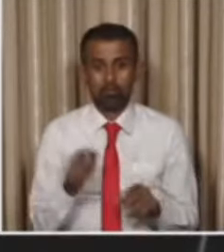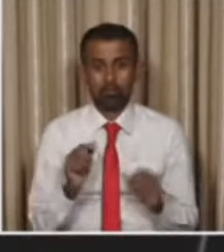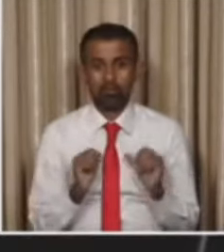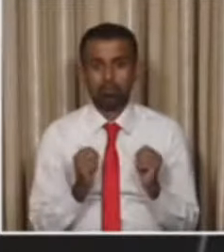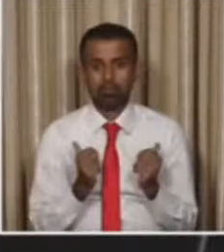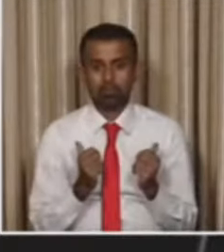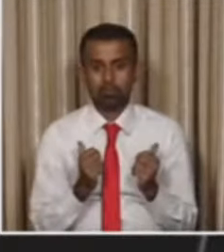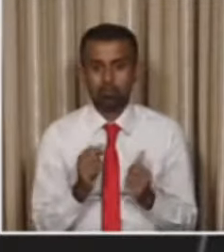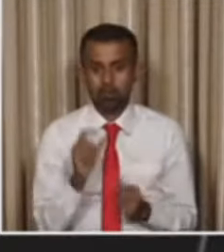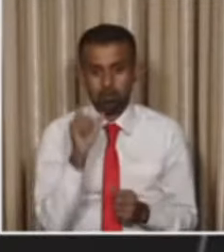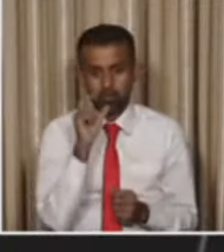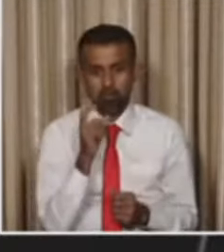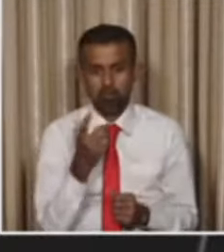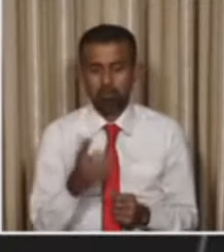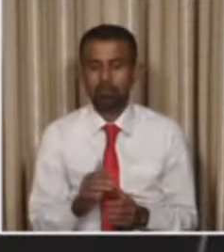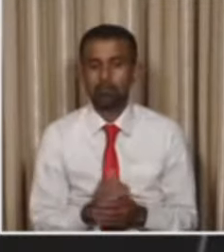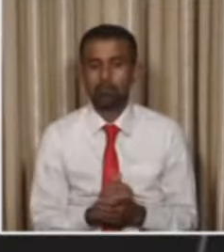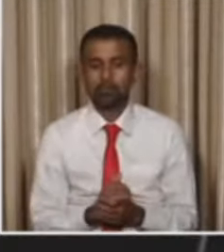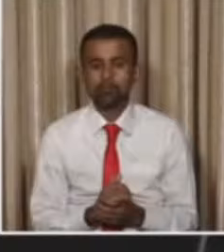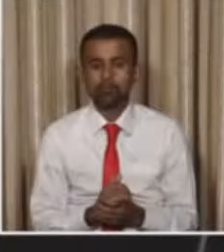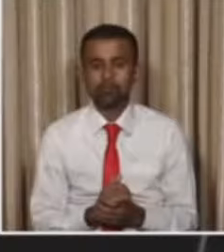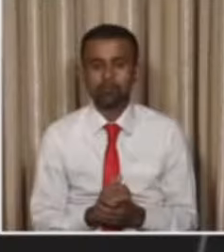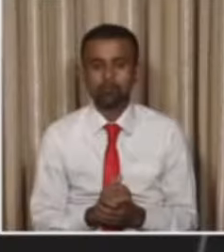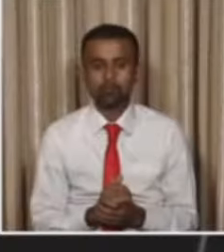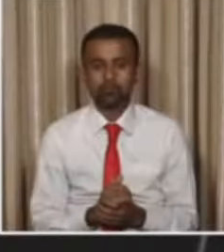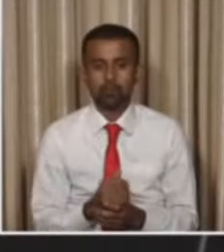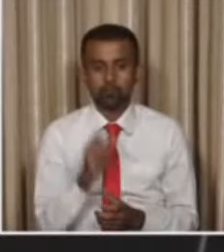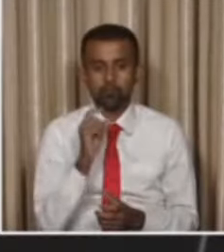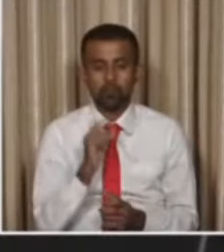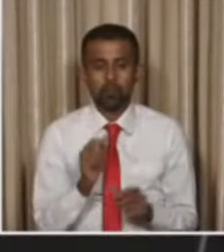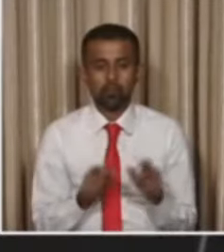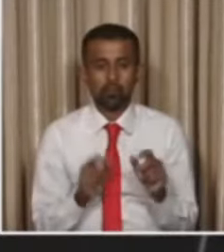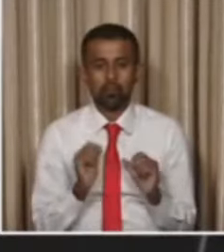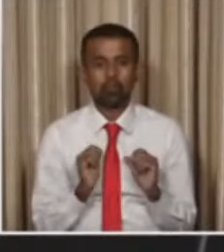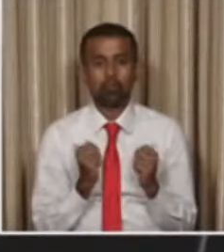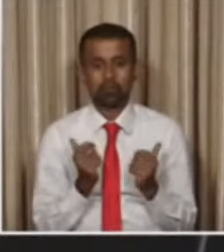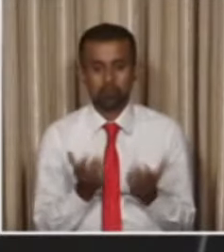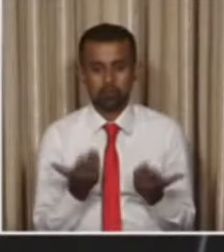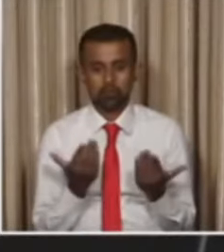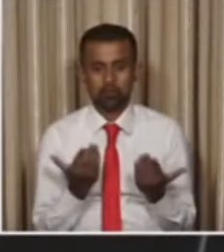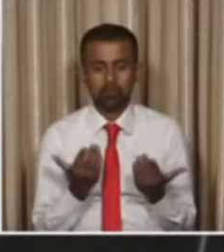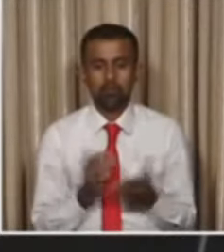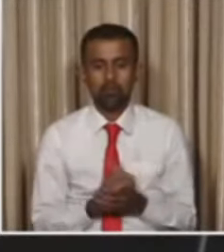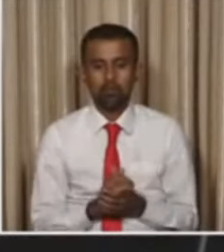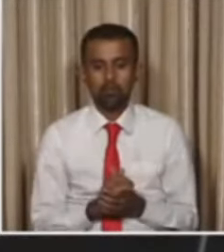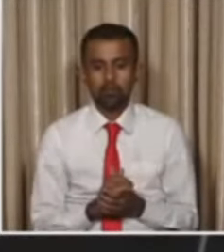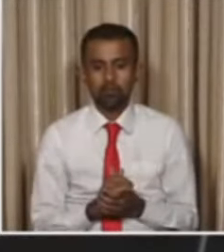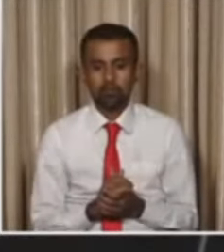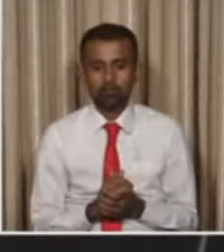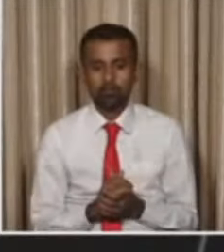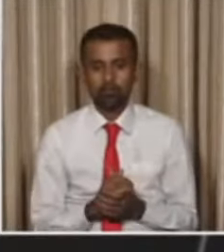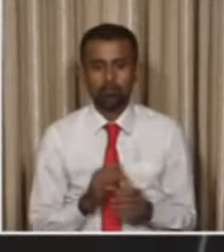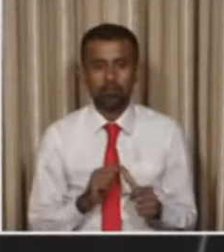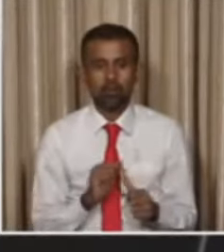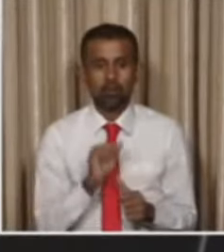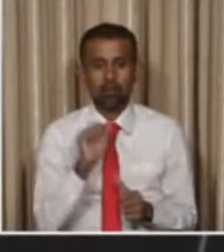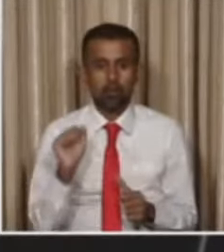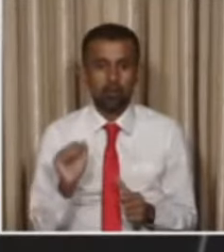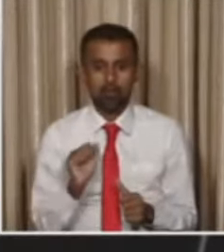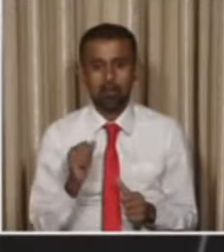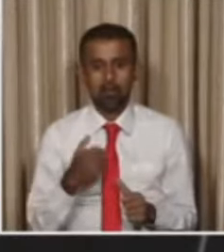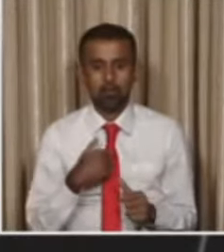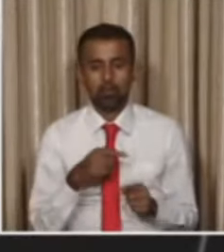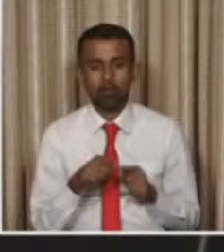ගැන බැලුවා. එසුමා බැලුවා මිනිස්සුන්ව ජීවත් කරවා. ඒක සාමාන්‍යයෙන් ආසියාතික අපේ වගේ රටවල්